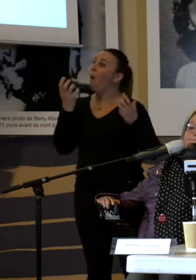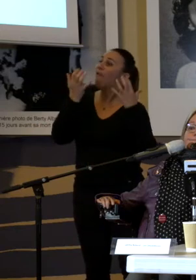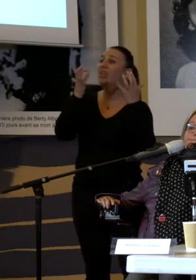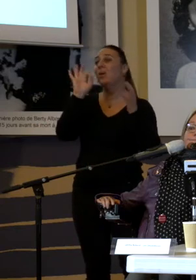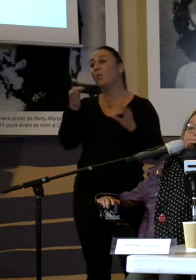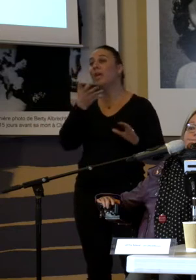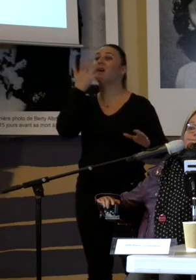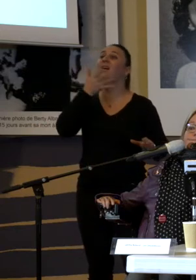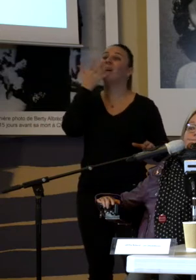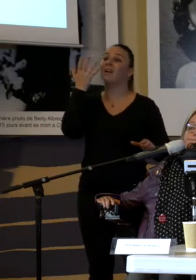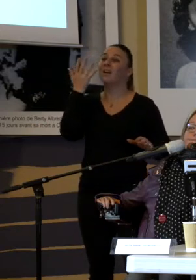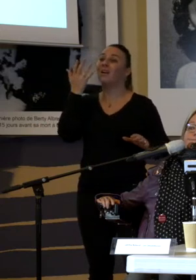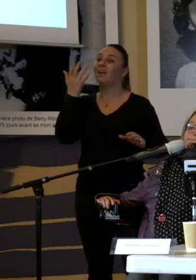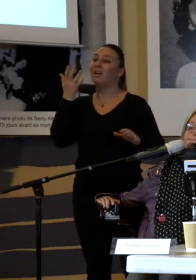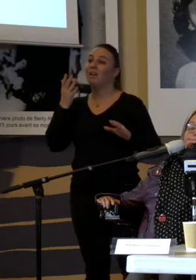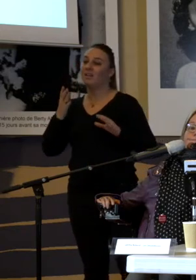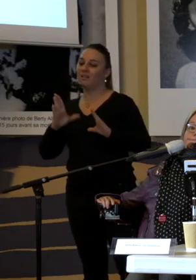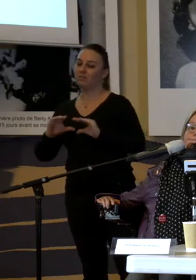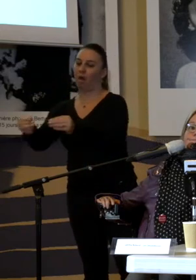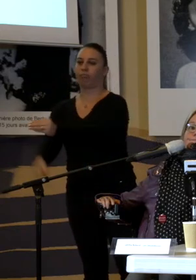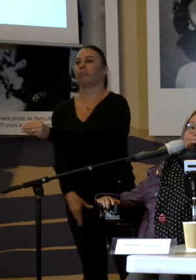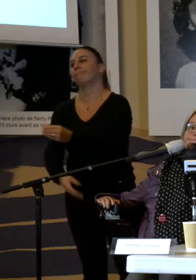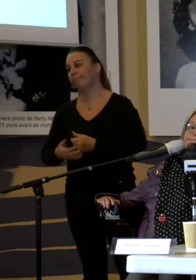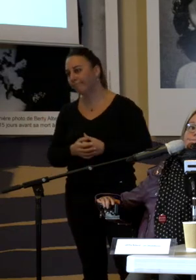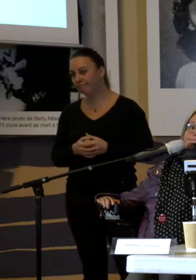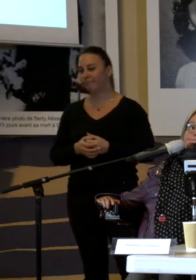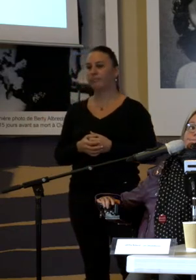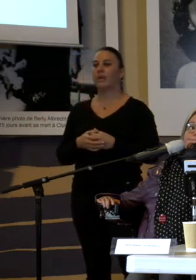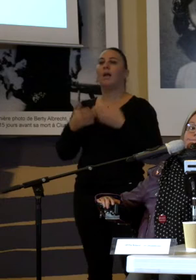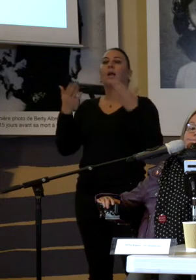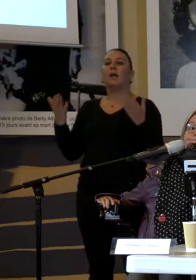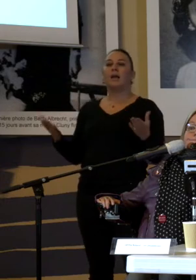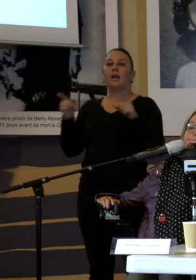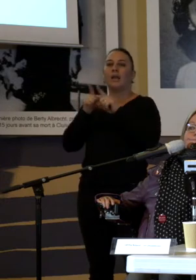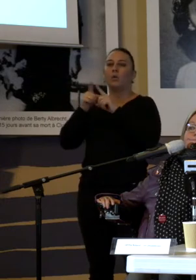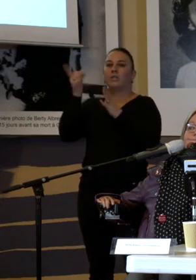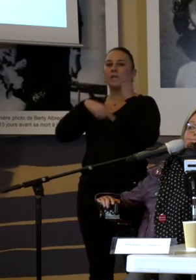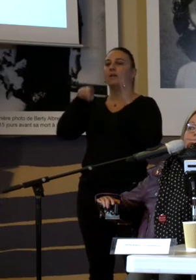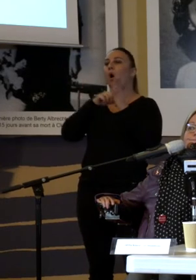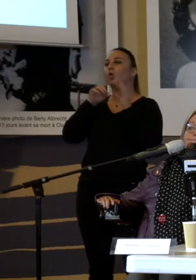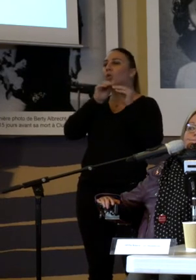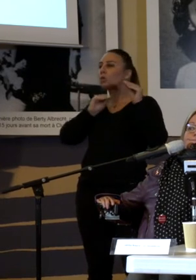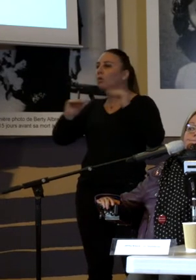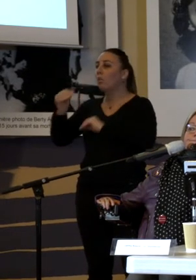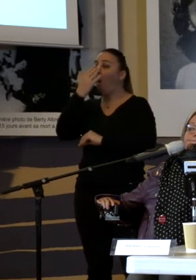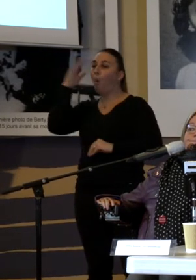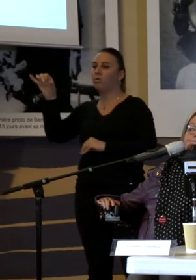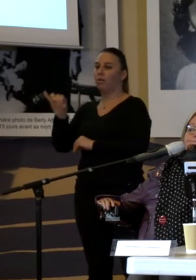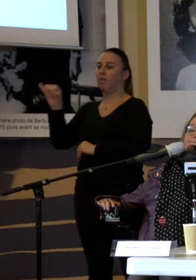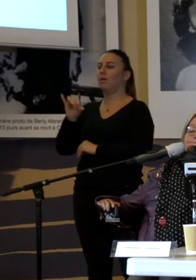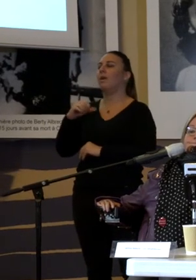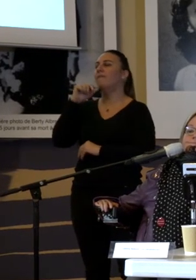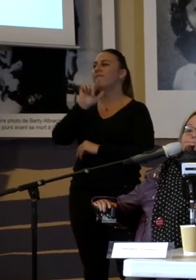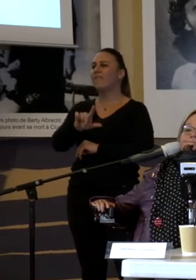qu'on se gardait bien de décliner. Et puis, il y a eu ce que j'appelle l'ordonnance scélérate du 26